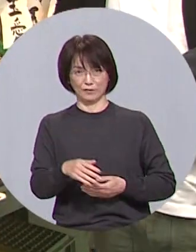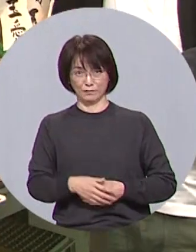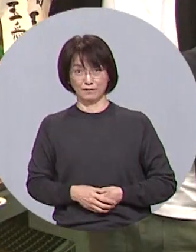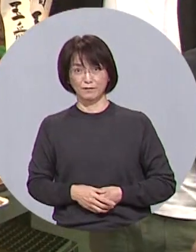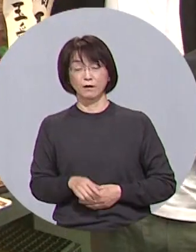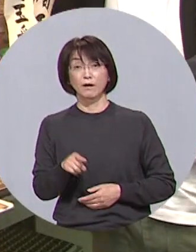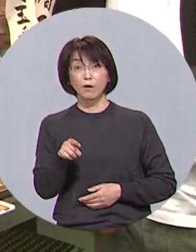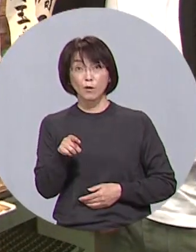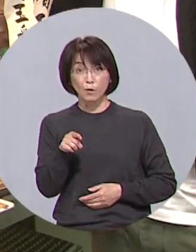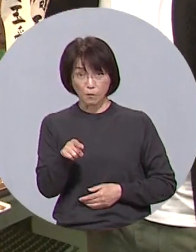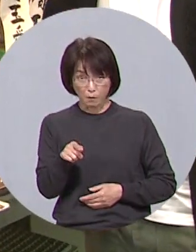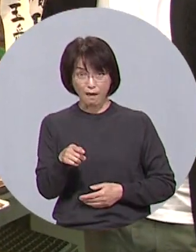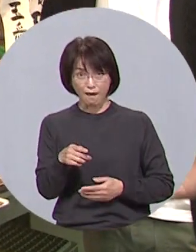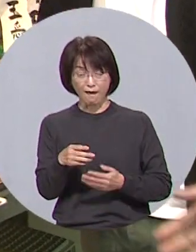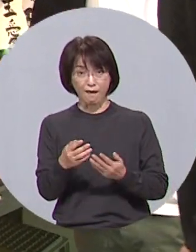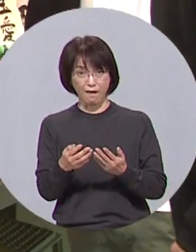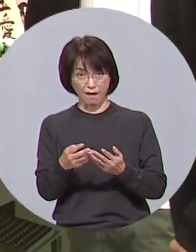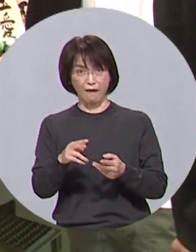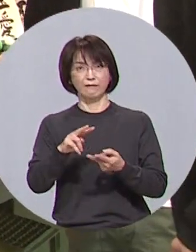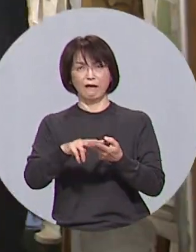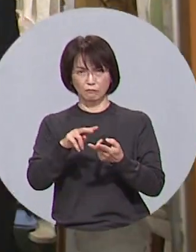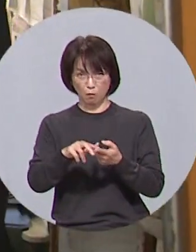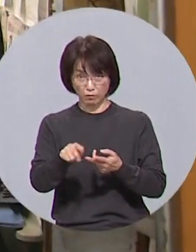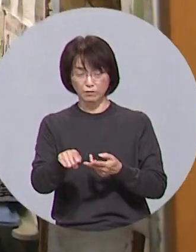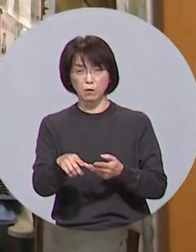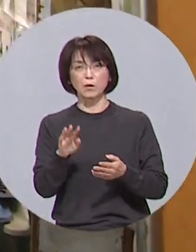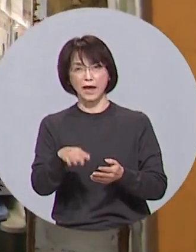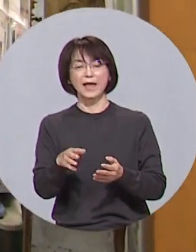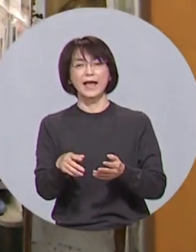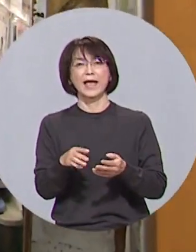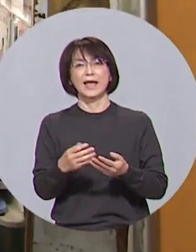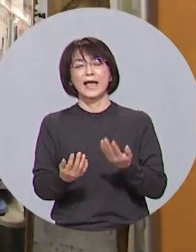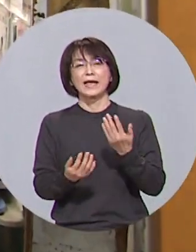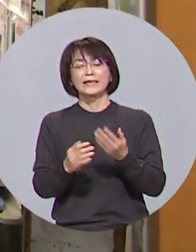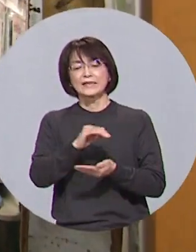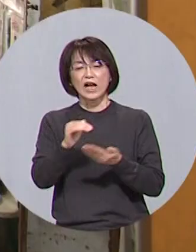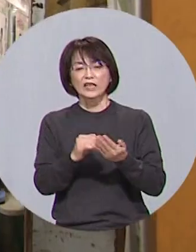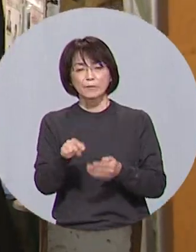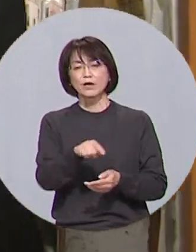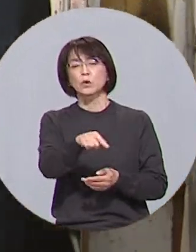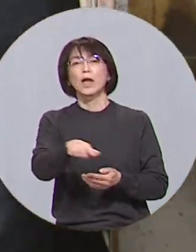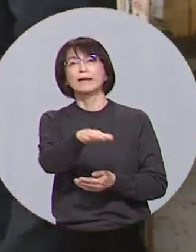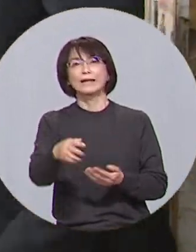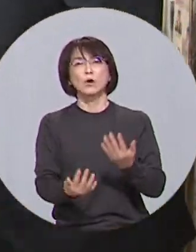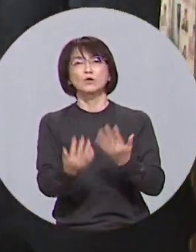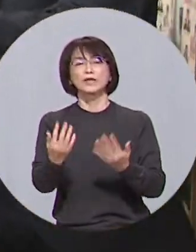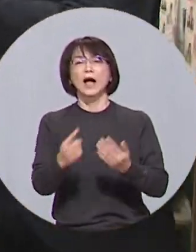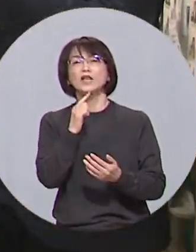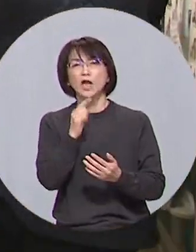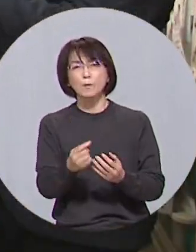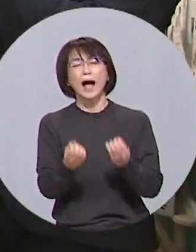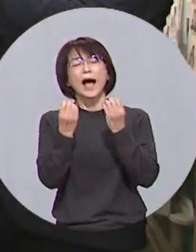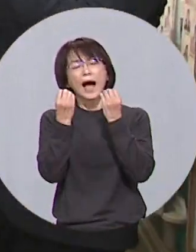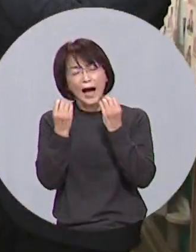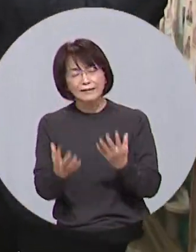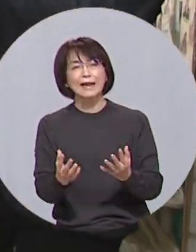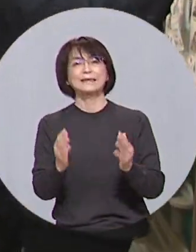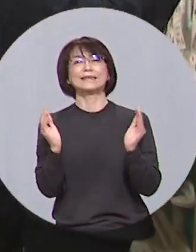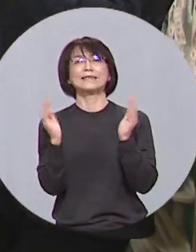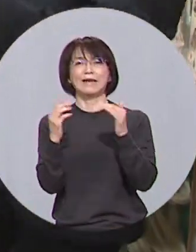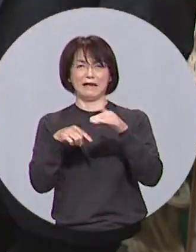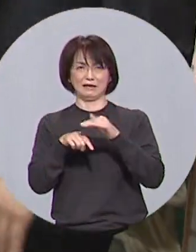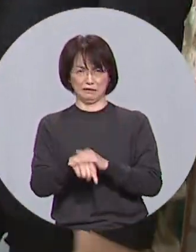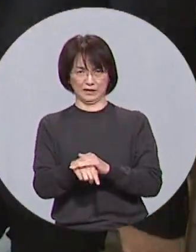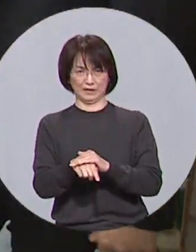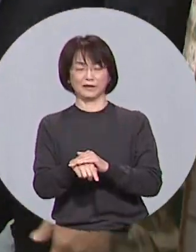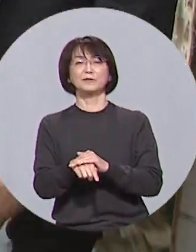で作った、え、天丼。 何言ってるんですか、野田さん。埼玉でそこら辺の草といえば、はい、新鮮な野菜のことなんですよ。 やっぱそうですよ。 そうですよ。